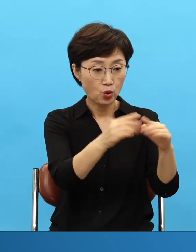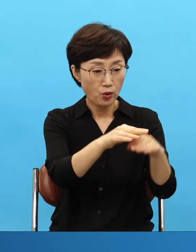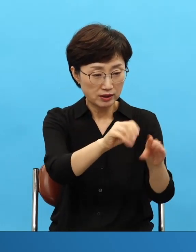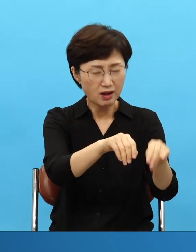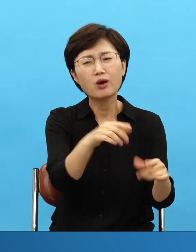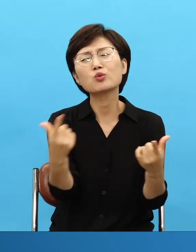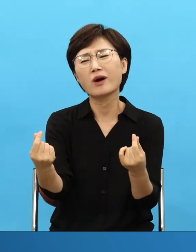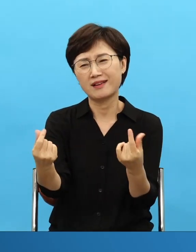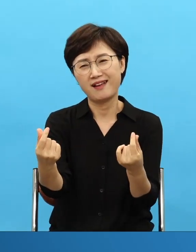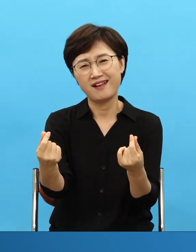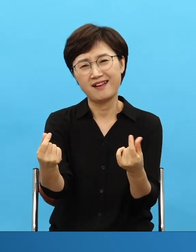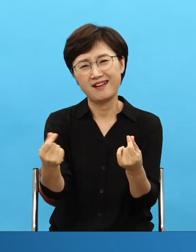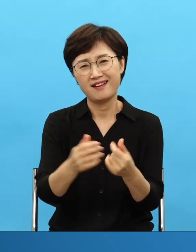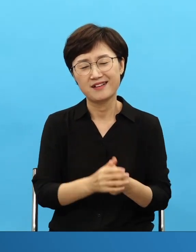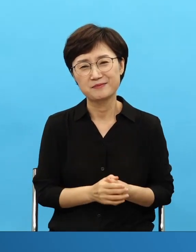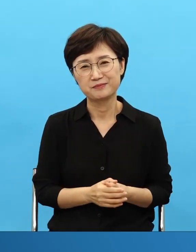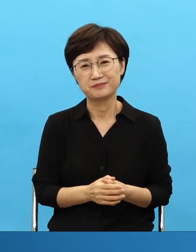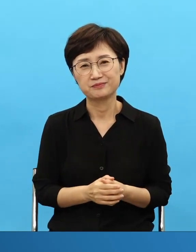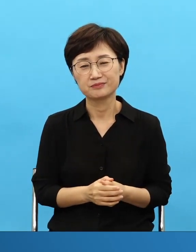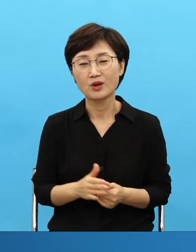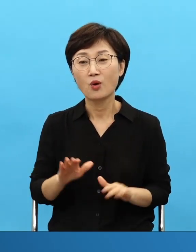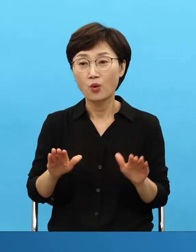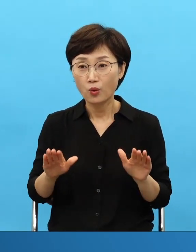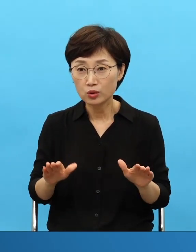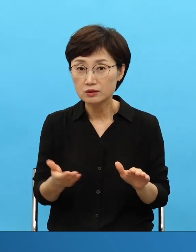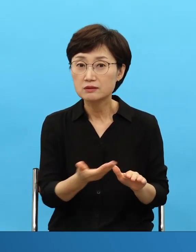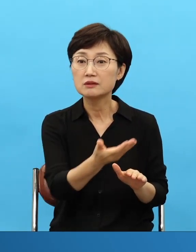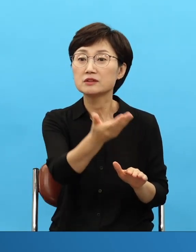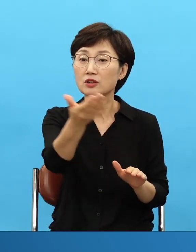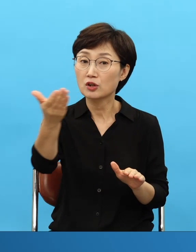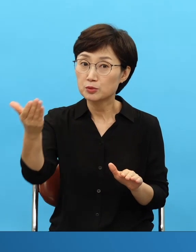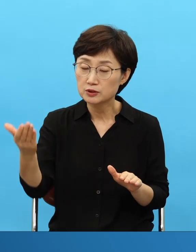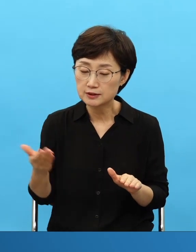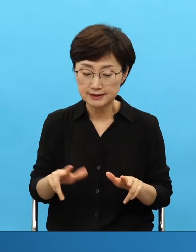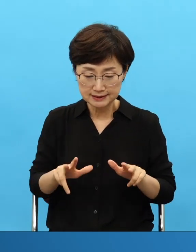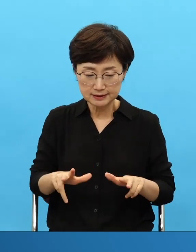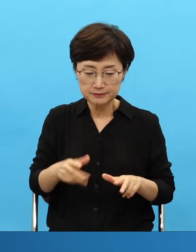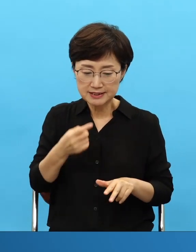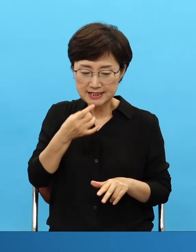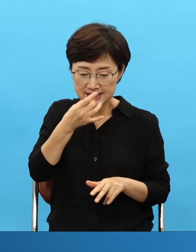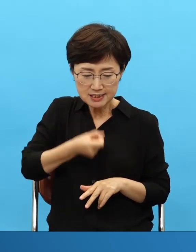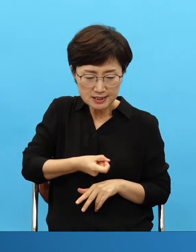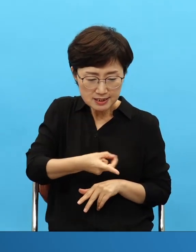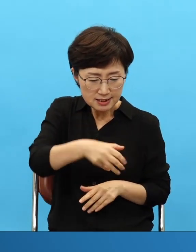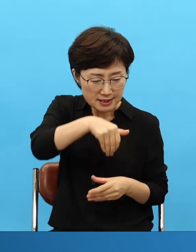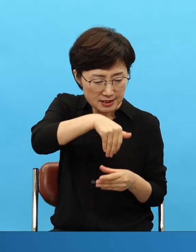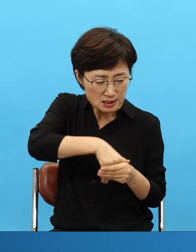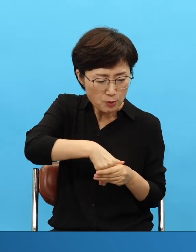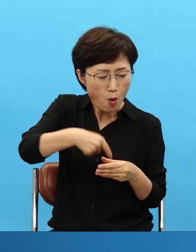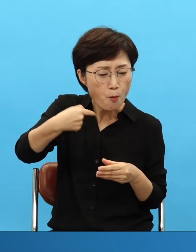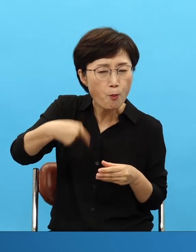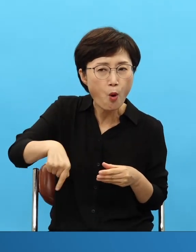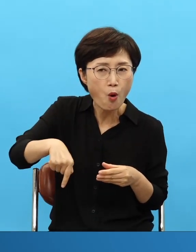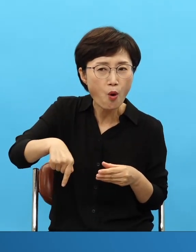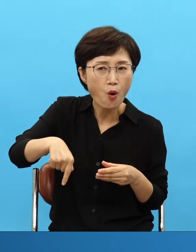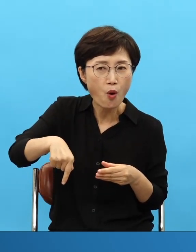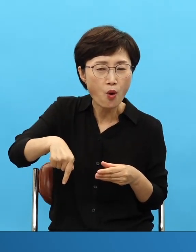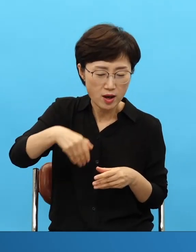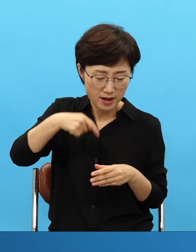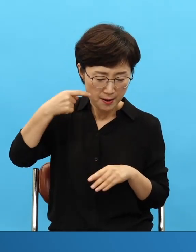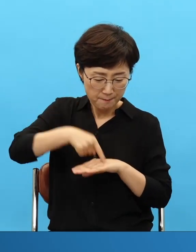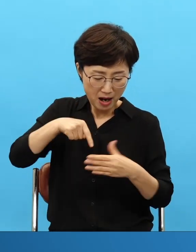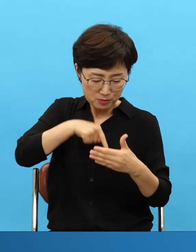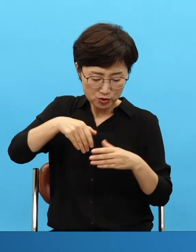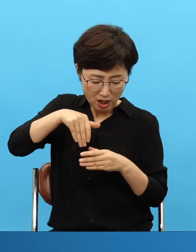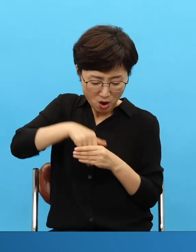Busan. 여러분이 오늘 무엇을 심느냐 중요합니다. Today, what you plant